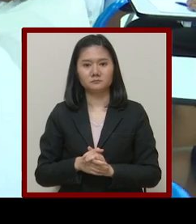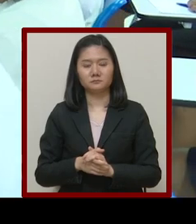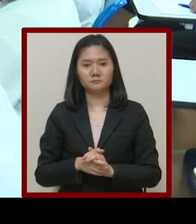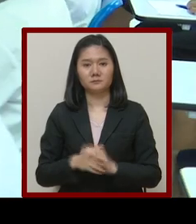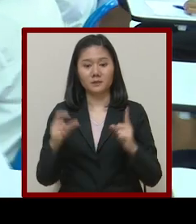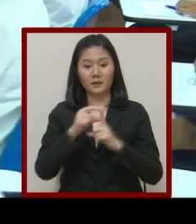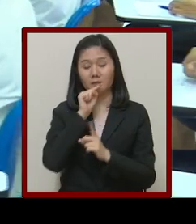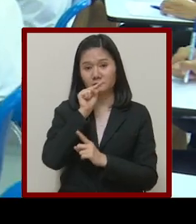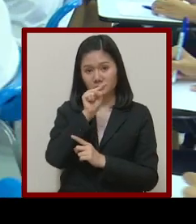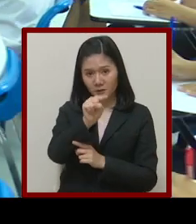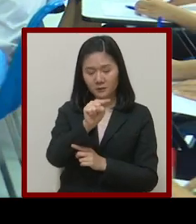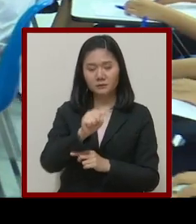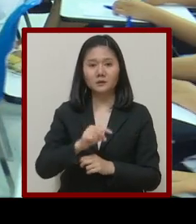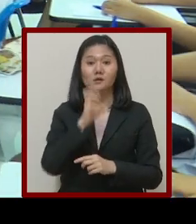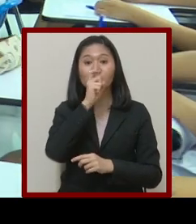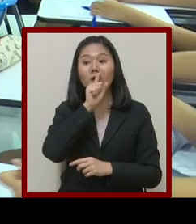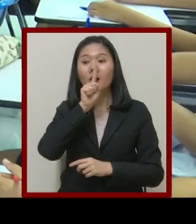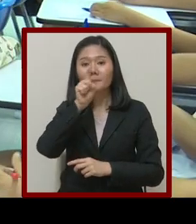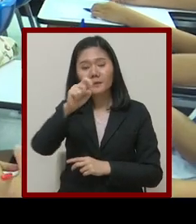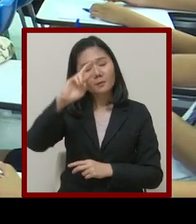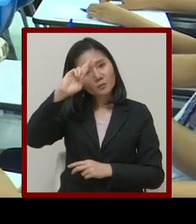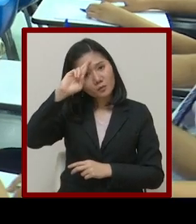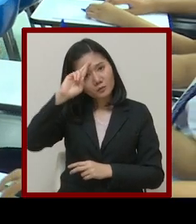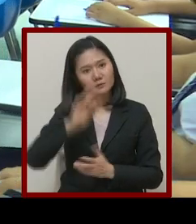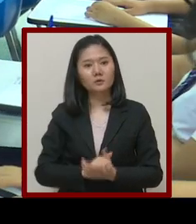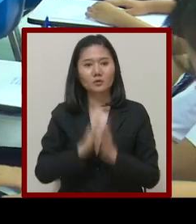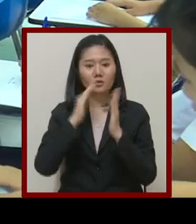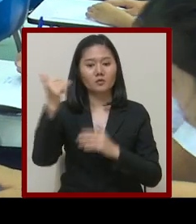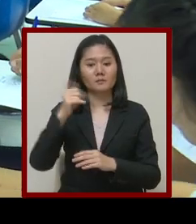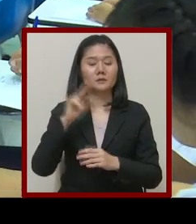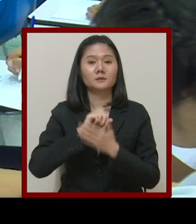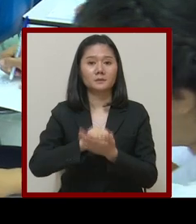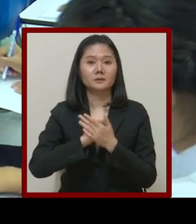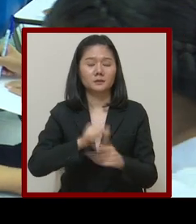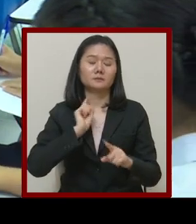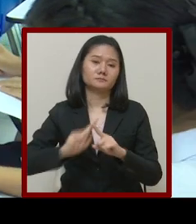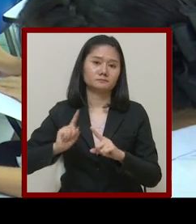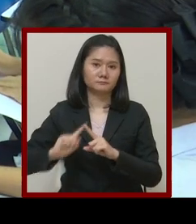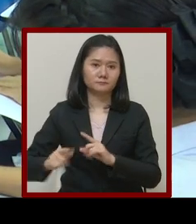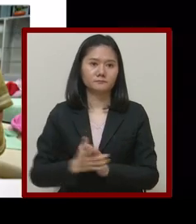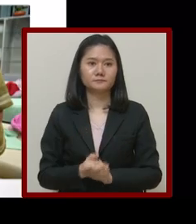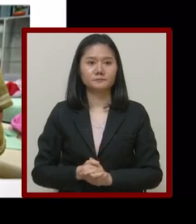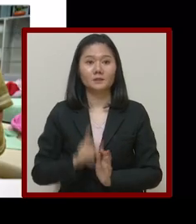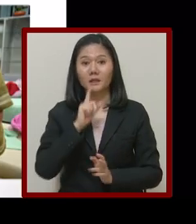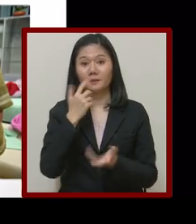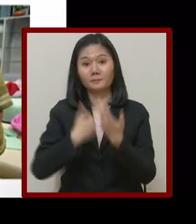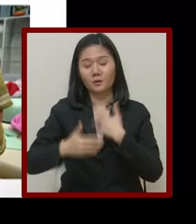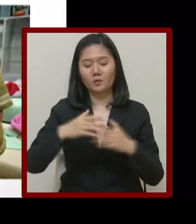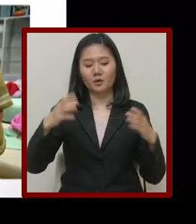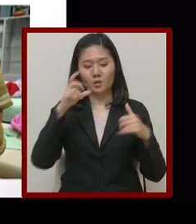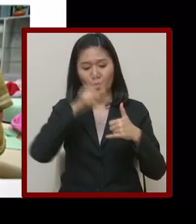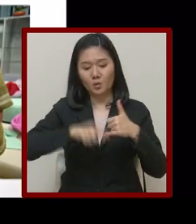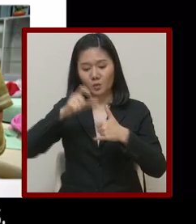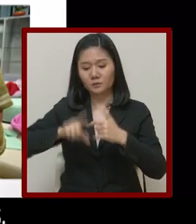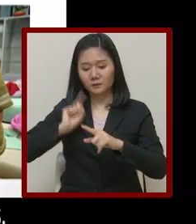การออกคำสั่งการสอบถามอาการกับผู้มาใช้บริการแต่ละท่านการซักประวัติของแต่ละท่